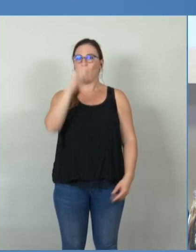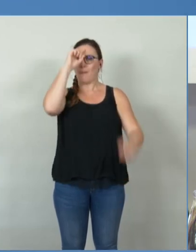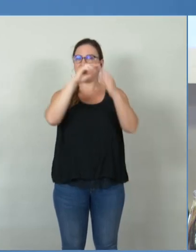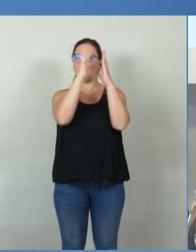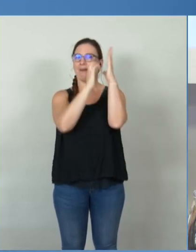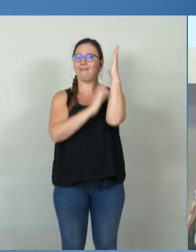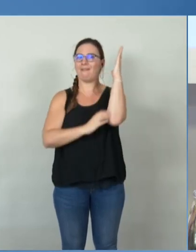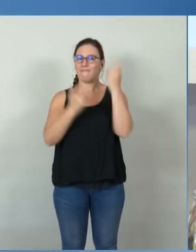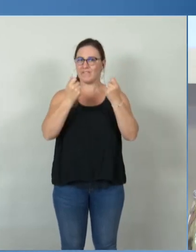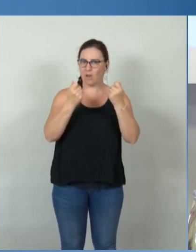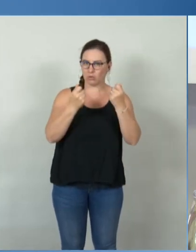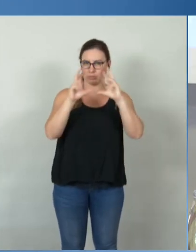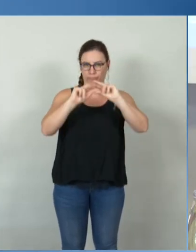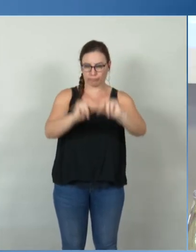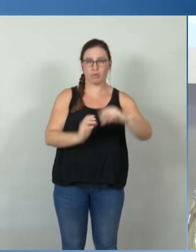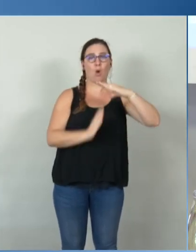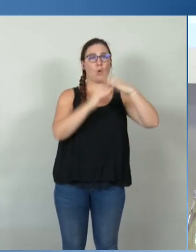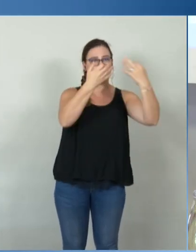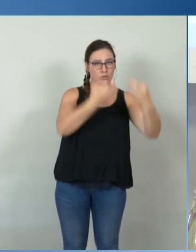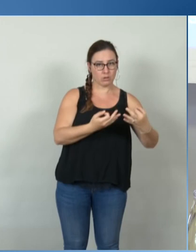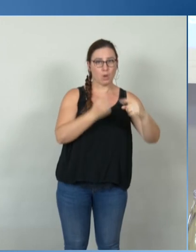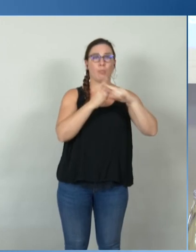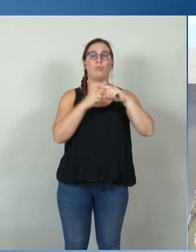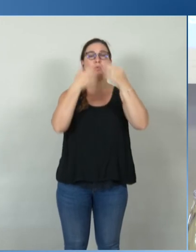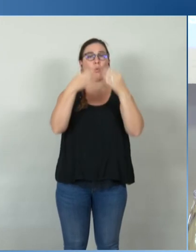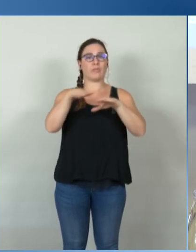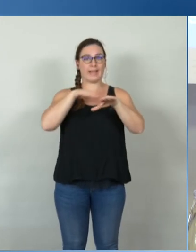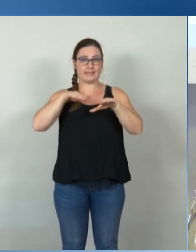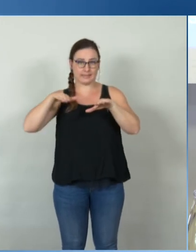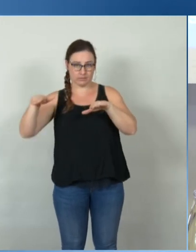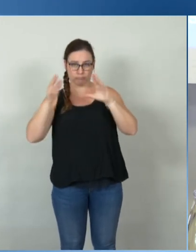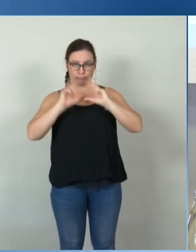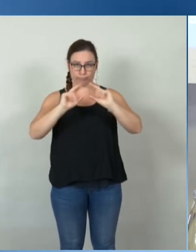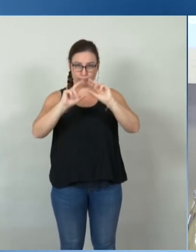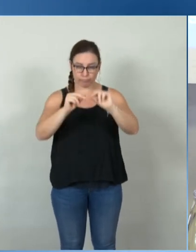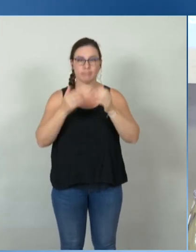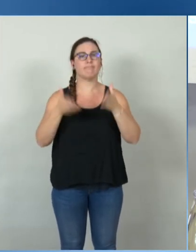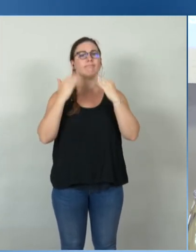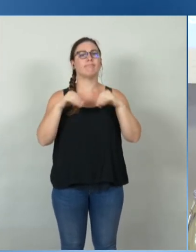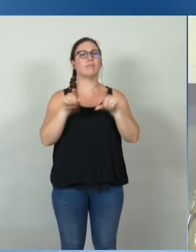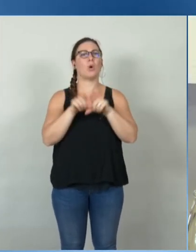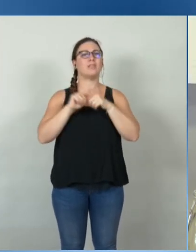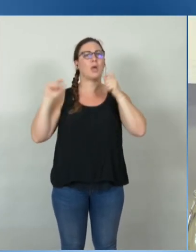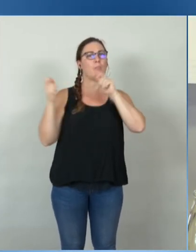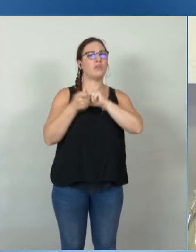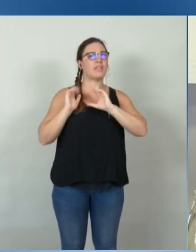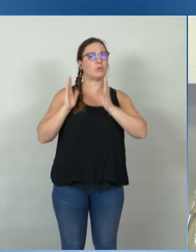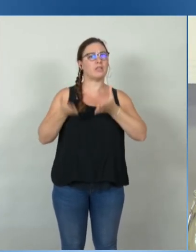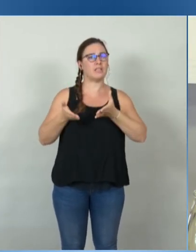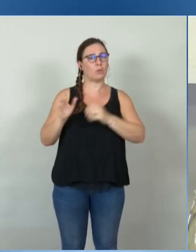à la fois le compte administratif et les contes ainsi que le la décision modificative